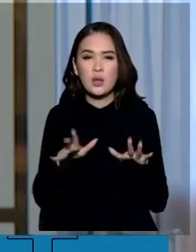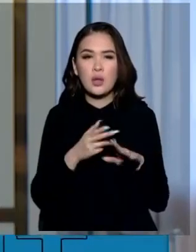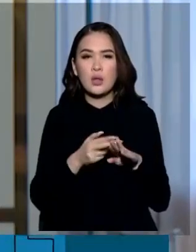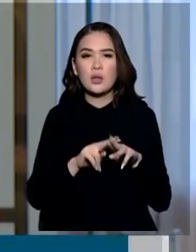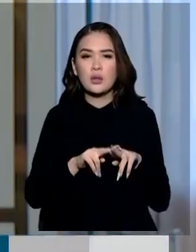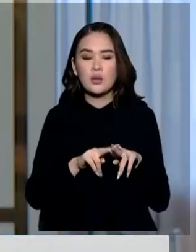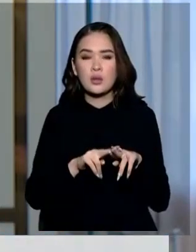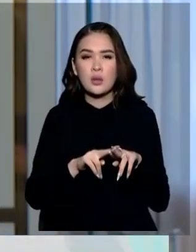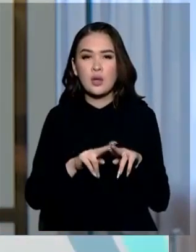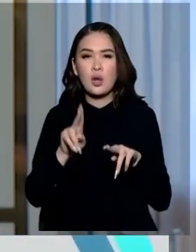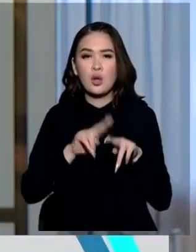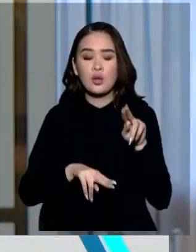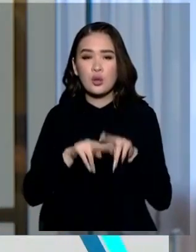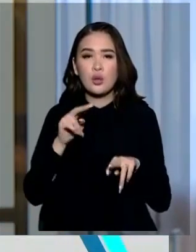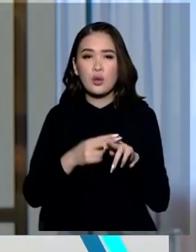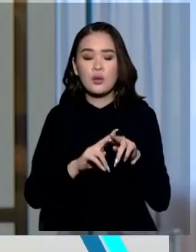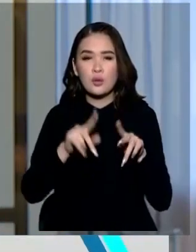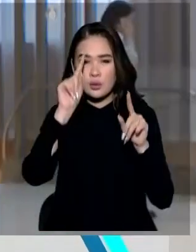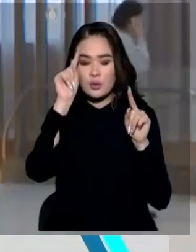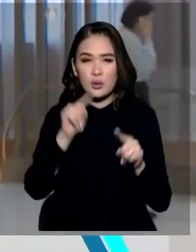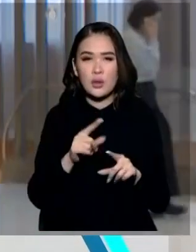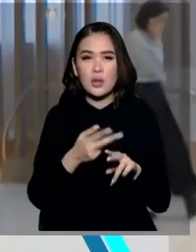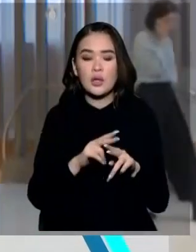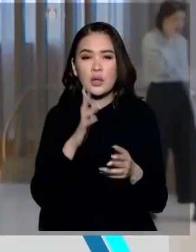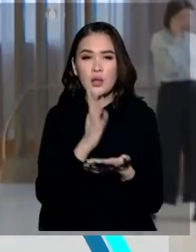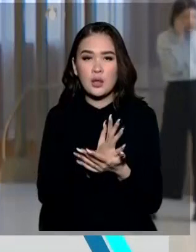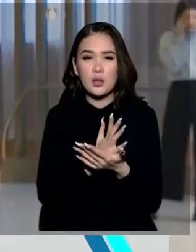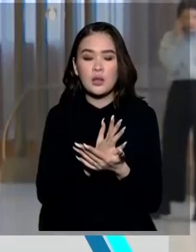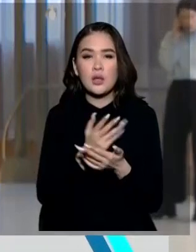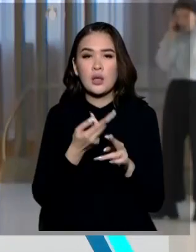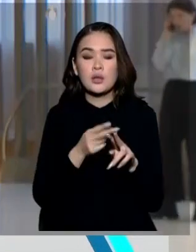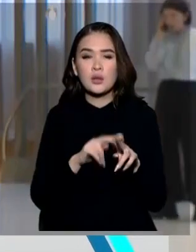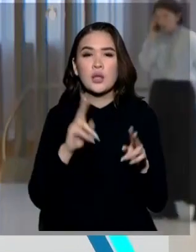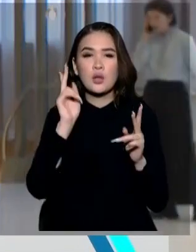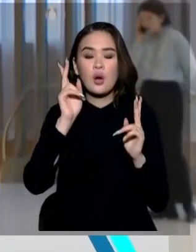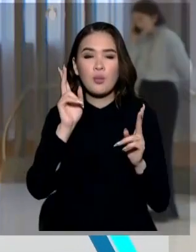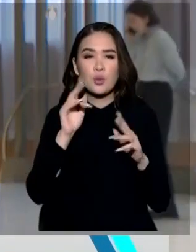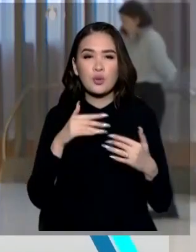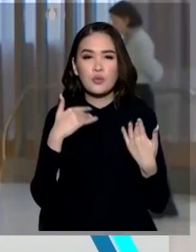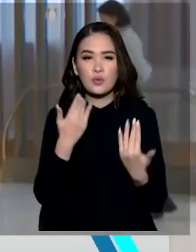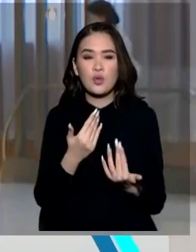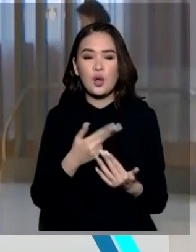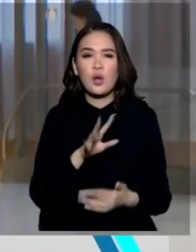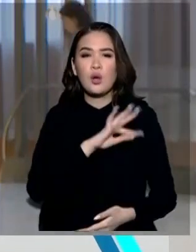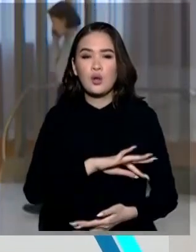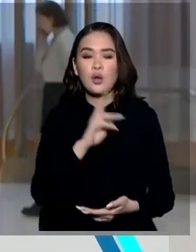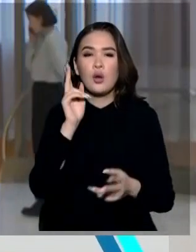жағынан құрылуы бойынша белгілі бір сын ескертпелер бар. Осы кодекс кімдерге арналған? Кім қолдану керек,